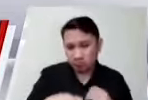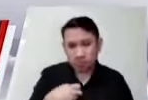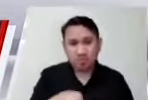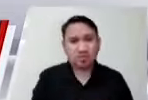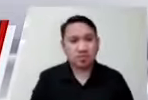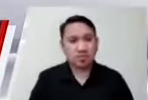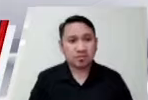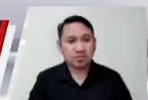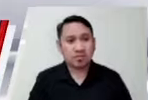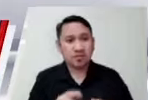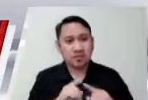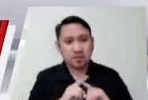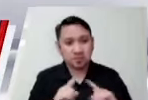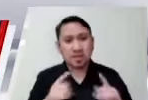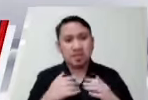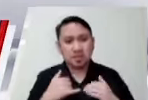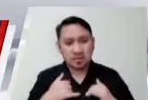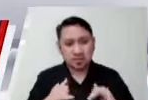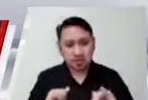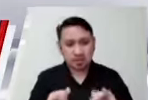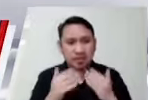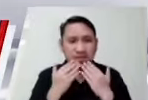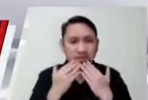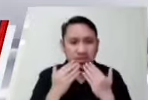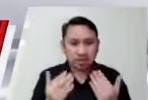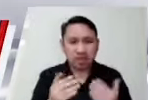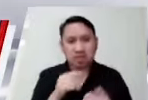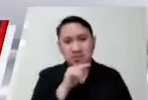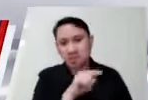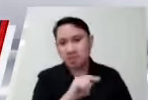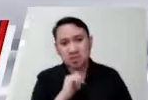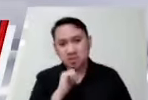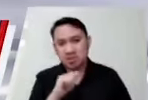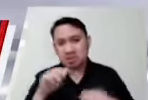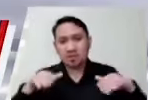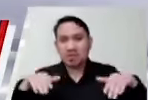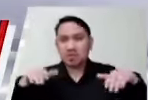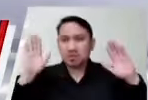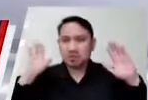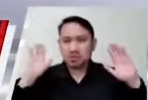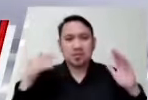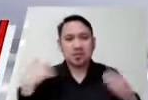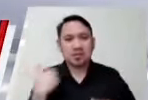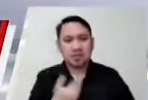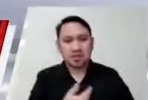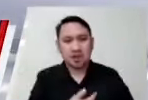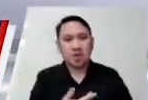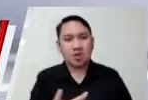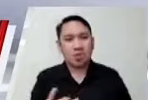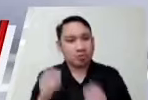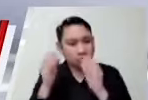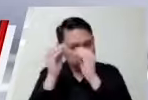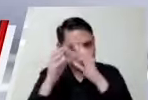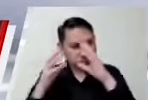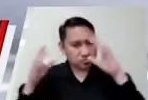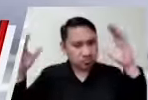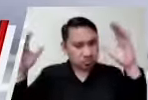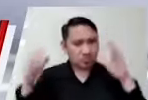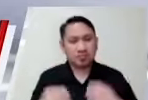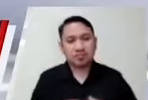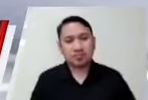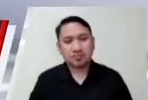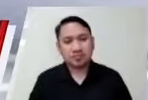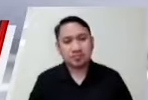really grateful na hindi niya ako sinukuan, hindi kami sumuko sa pangarap namin dalawa. At right now,